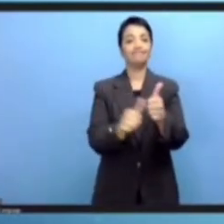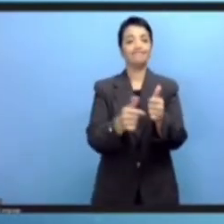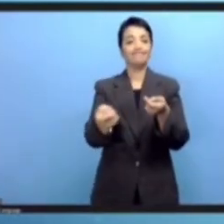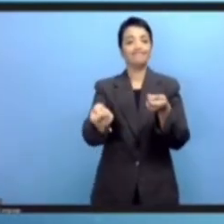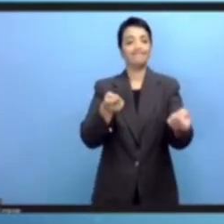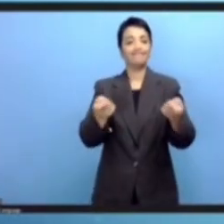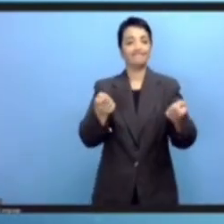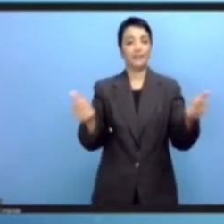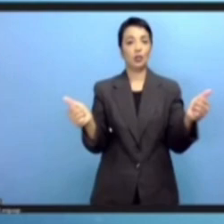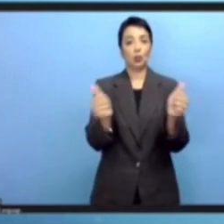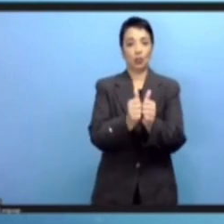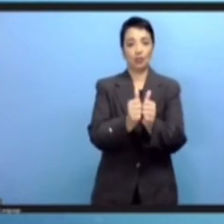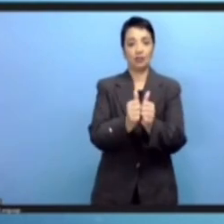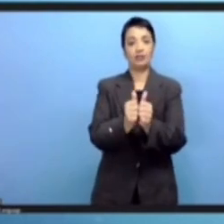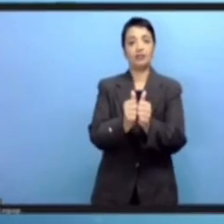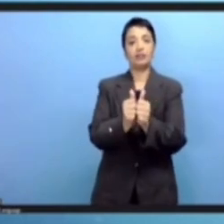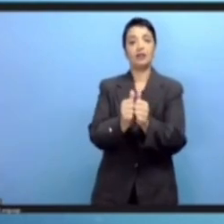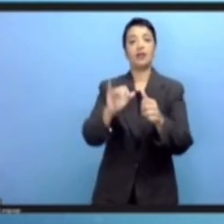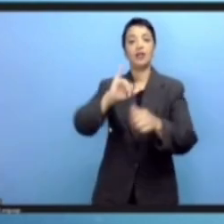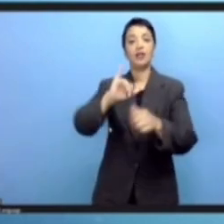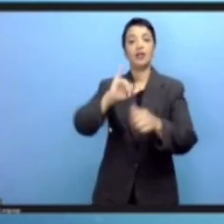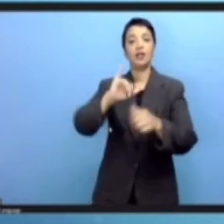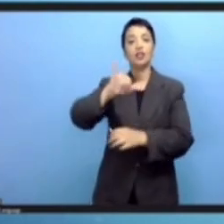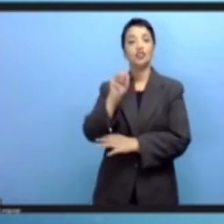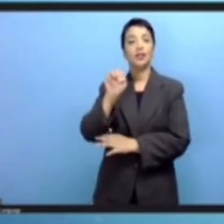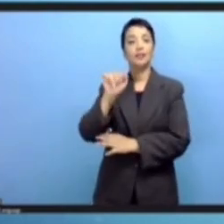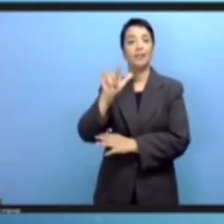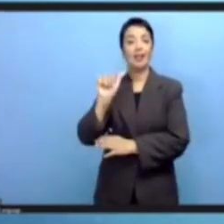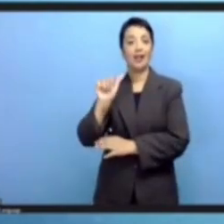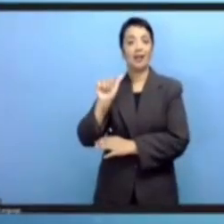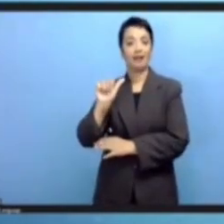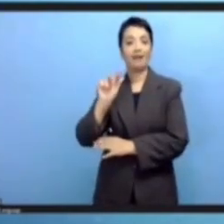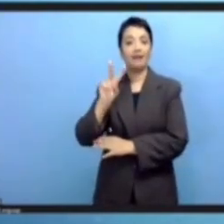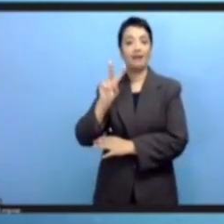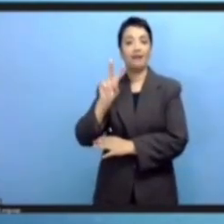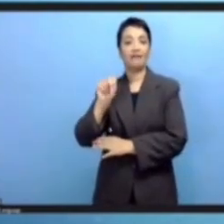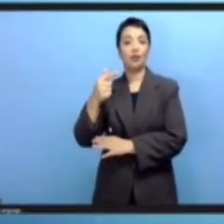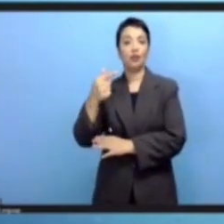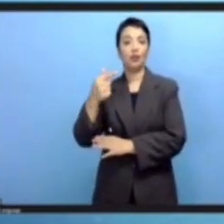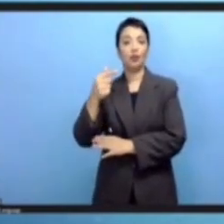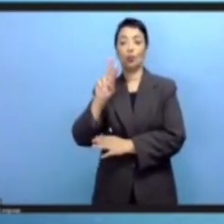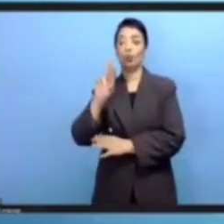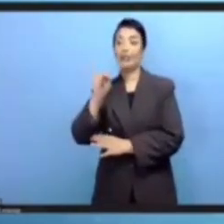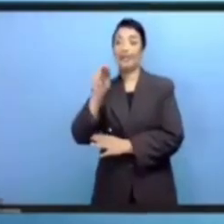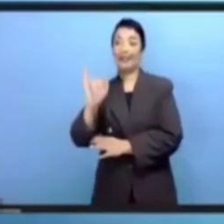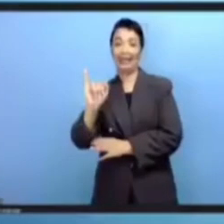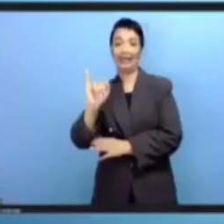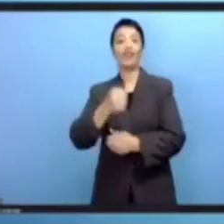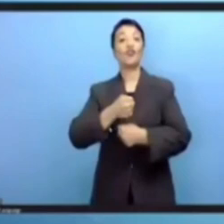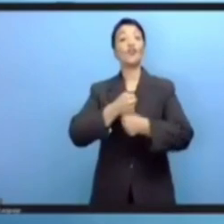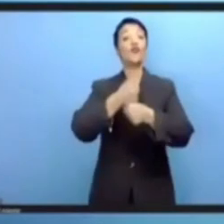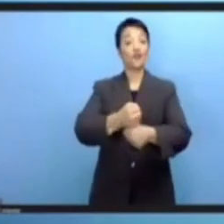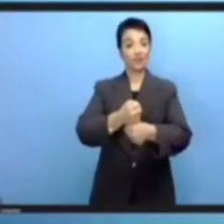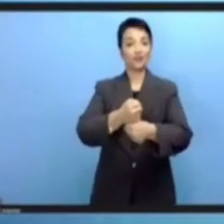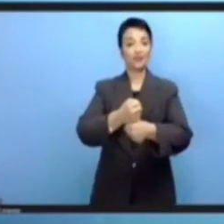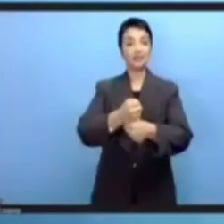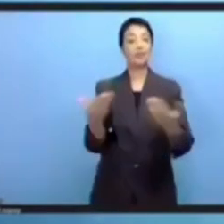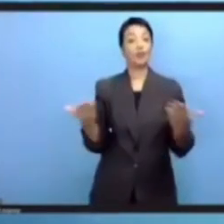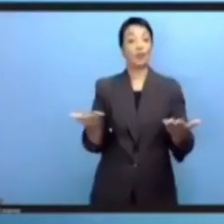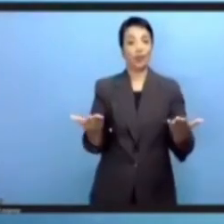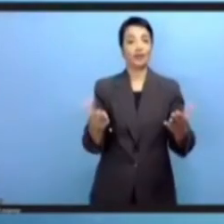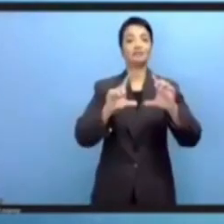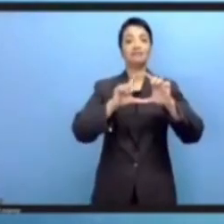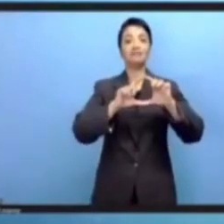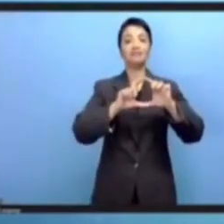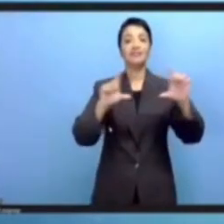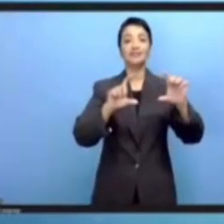Madame Jamila Benjalimi, Jamila Venturini, directrice,